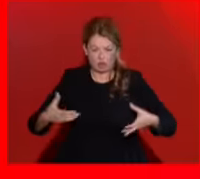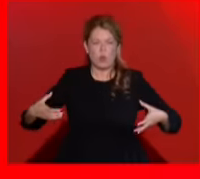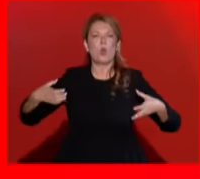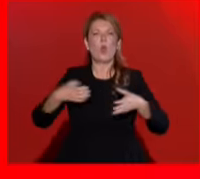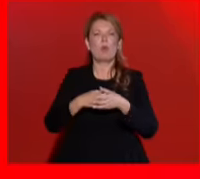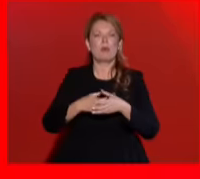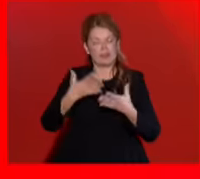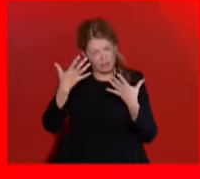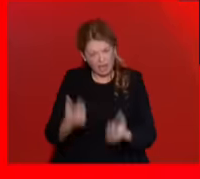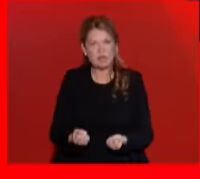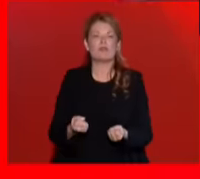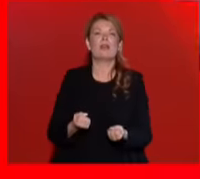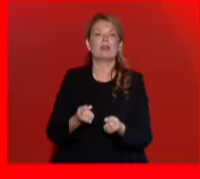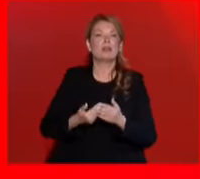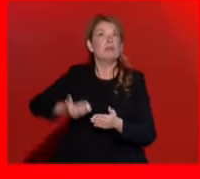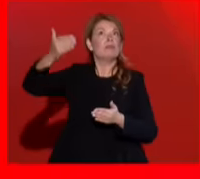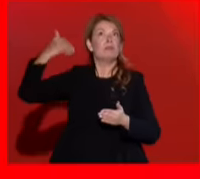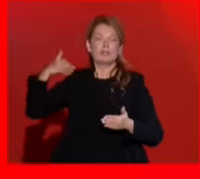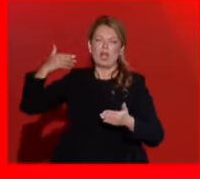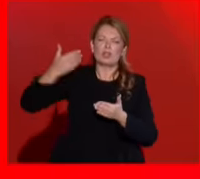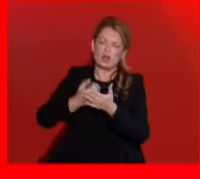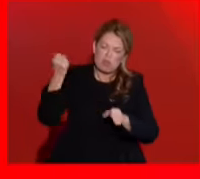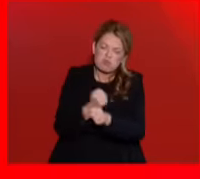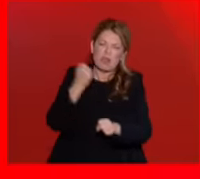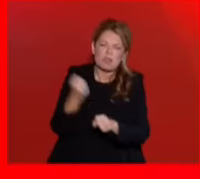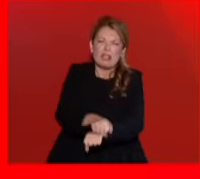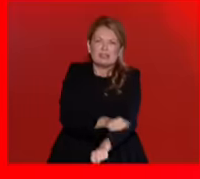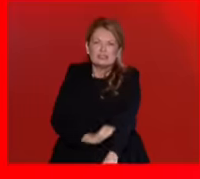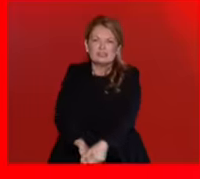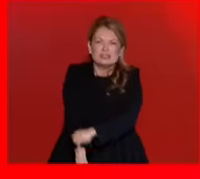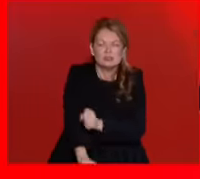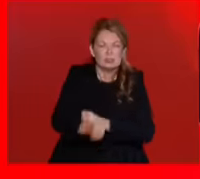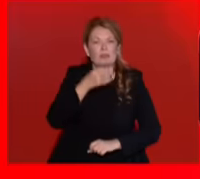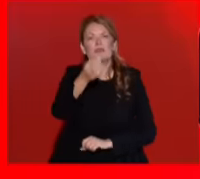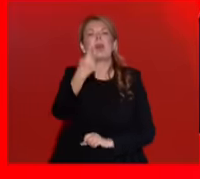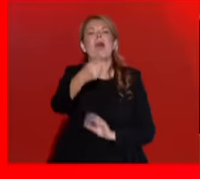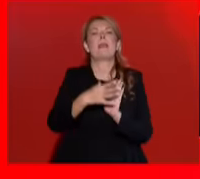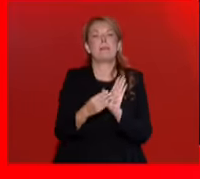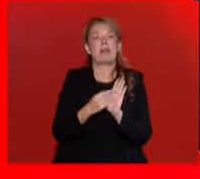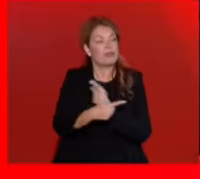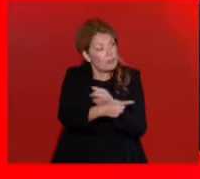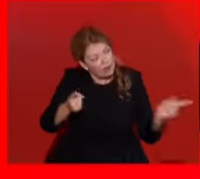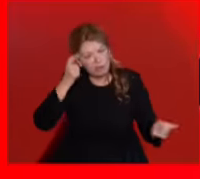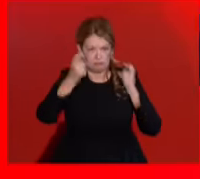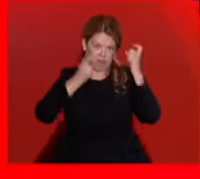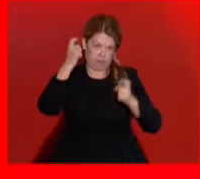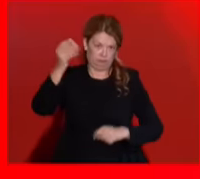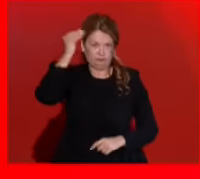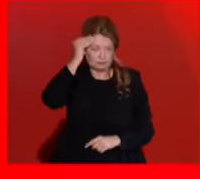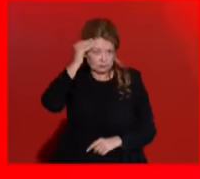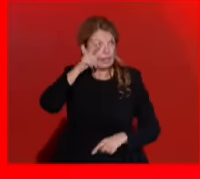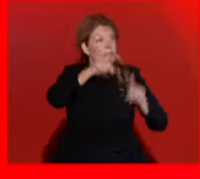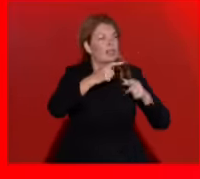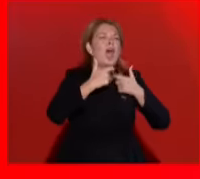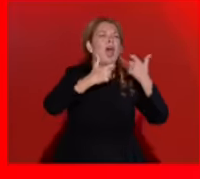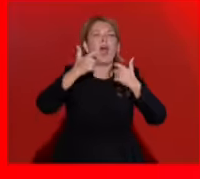οποία και πριν και τώρα δουλεύει πυρετοδός. Ένα παράδειγμα θα σας πω μόνο και ας το σκεφτούνε και οι